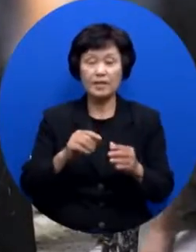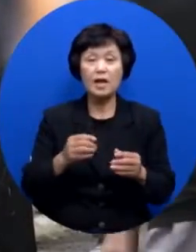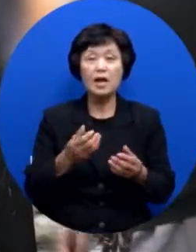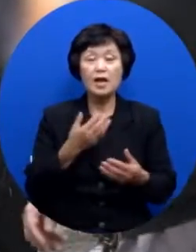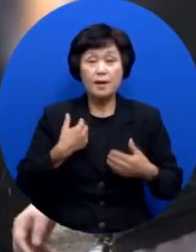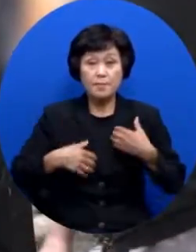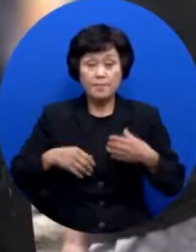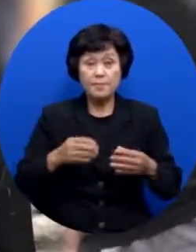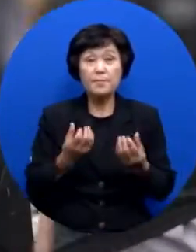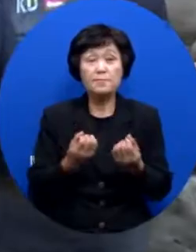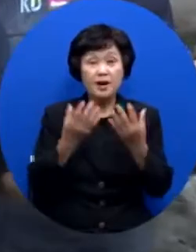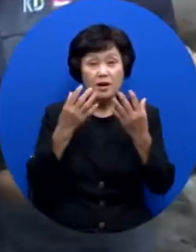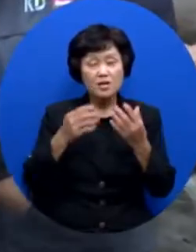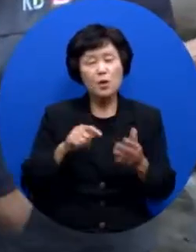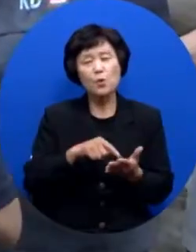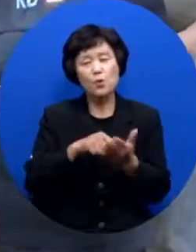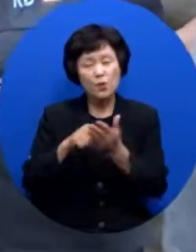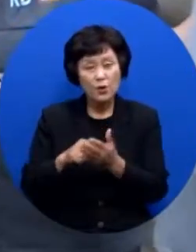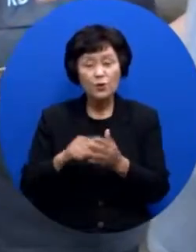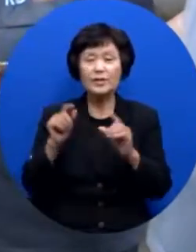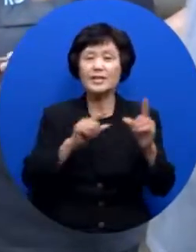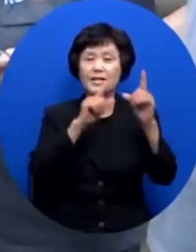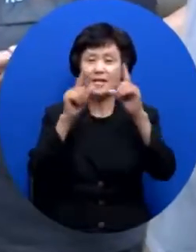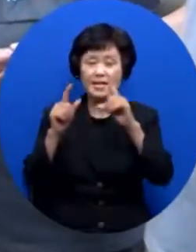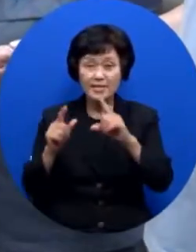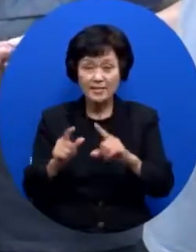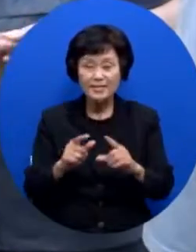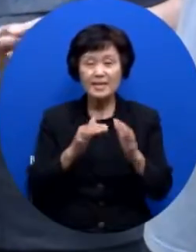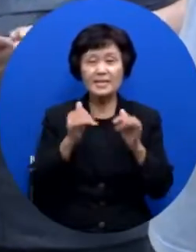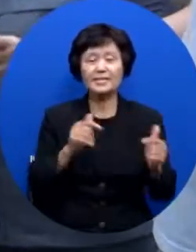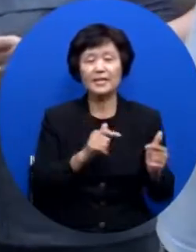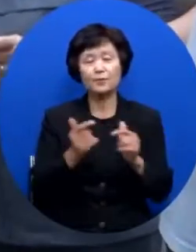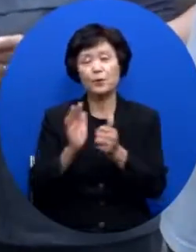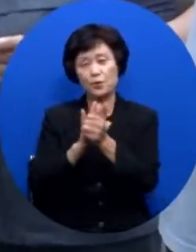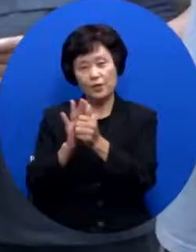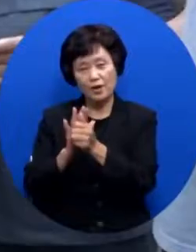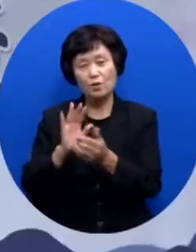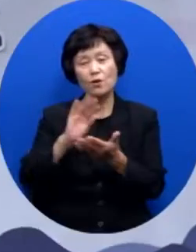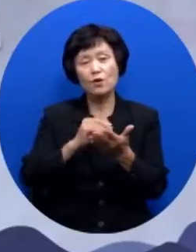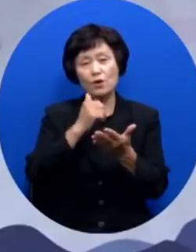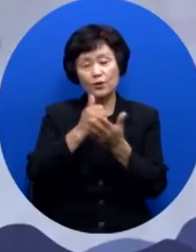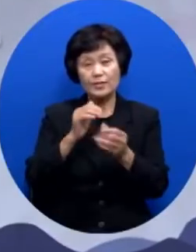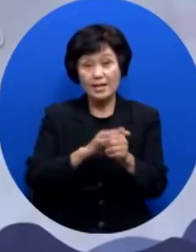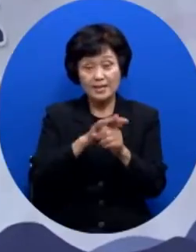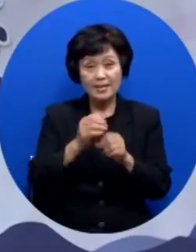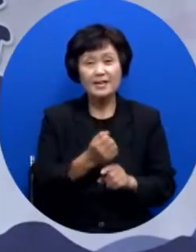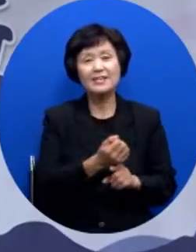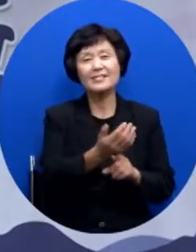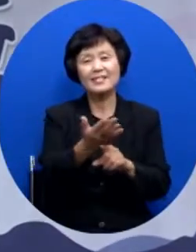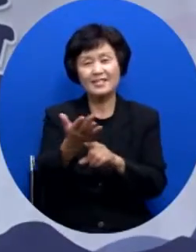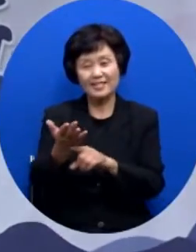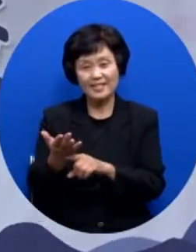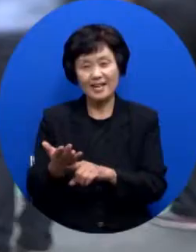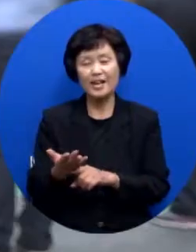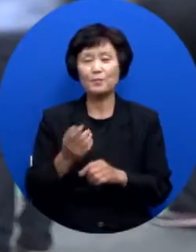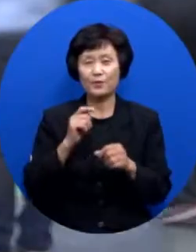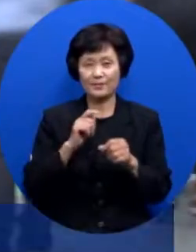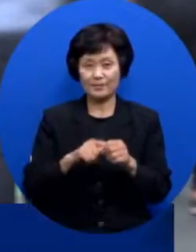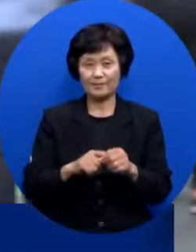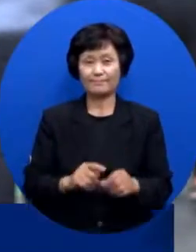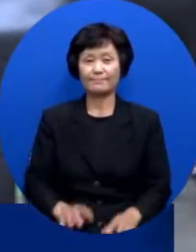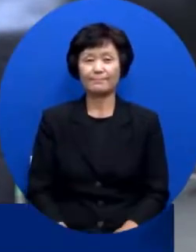명절을 외롭게 보낼 쪽방촌 주민들을 위로하고 그리스도의 사랑을 전하기 위해서입니다.